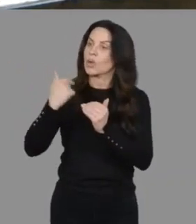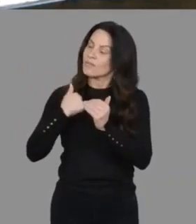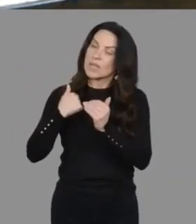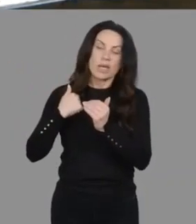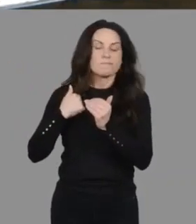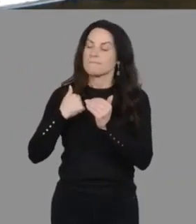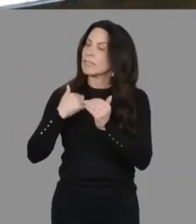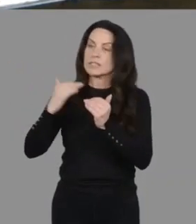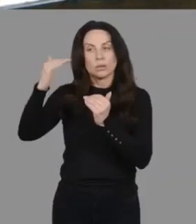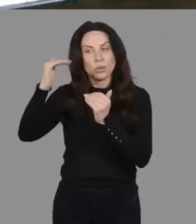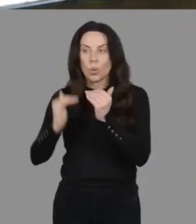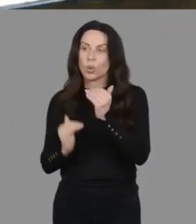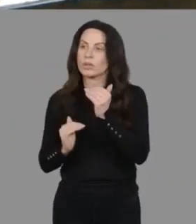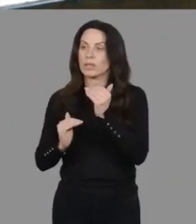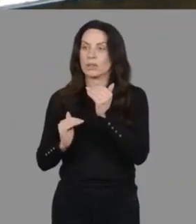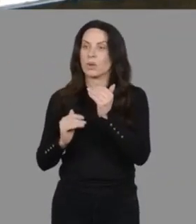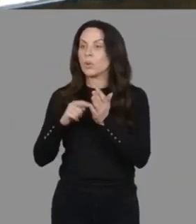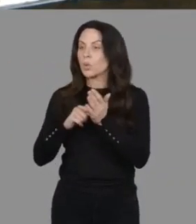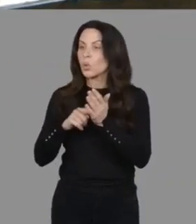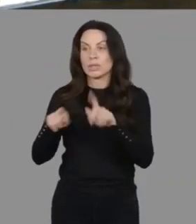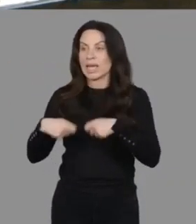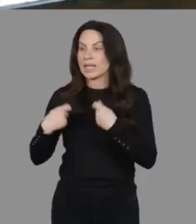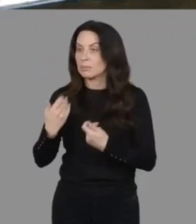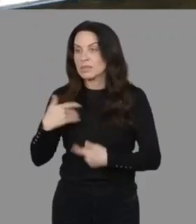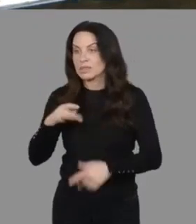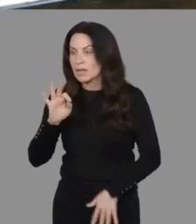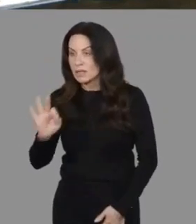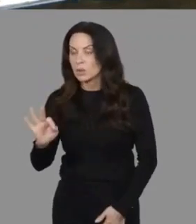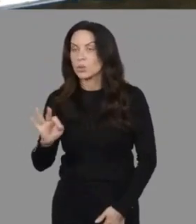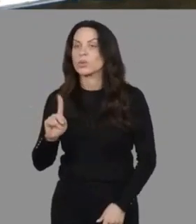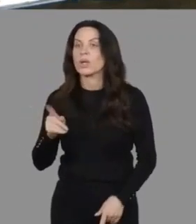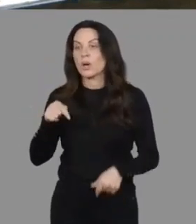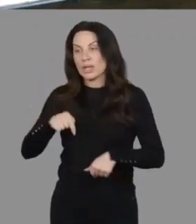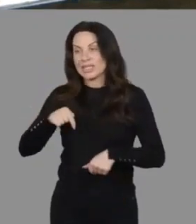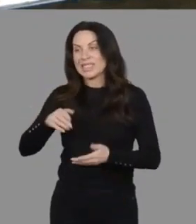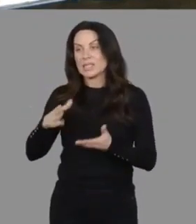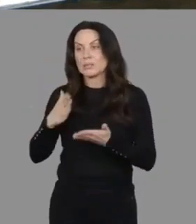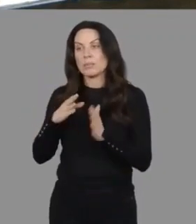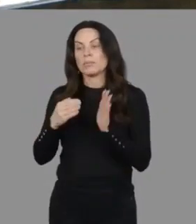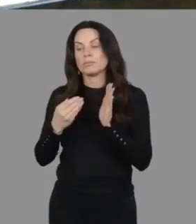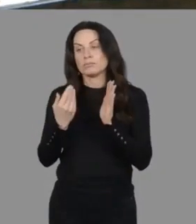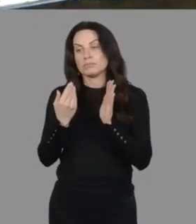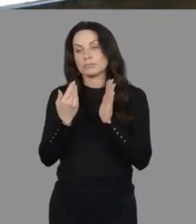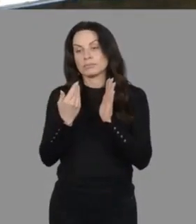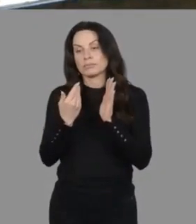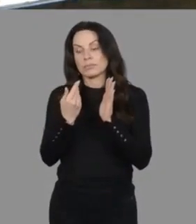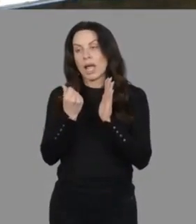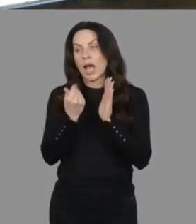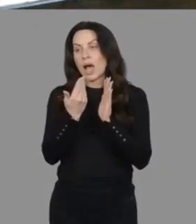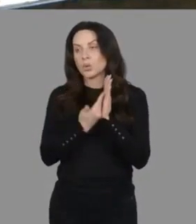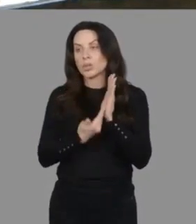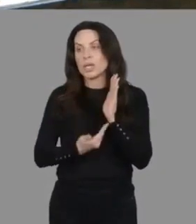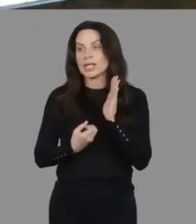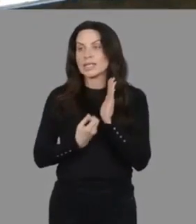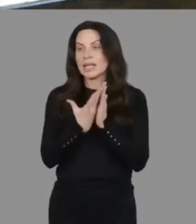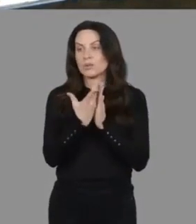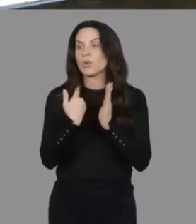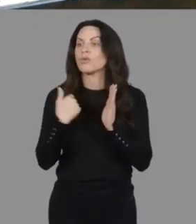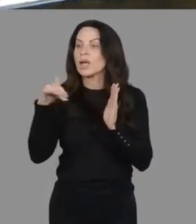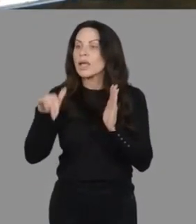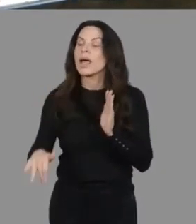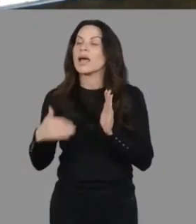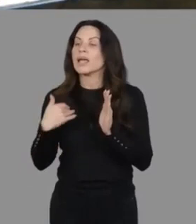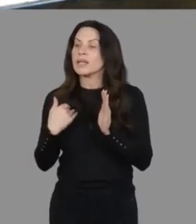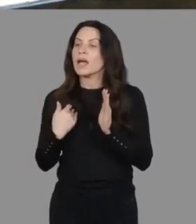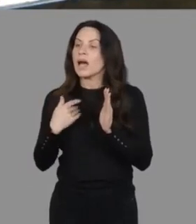nicht das rauskam, was wir uns versprochen hatten. Wir haben Puffer in diesem Haushaltsentwurf für die Inflation und